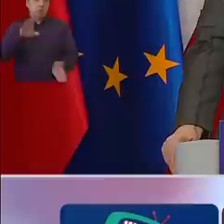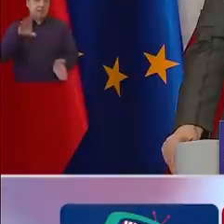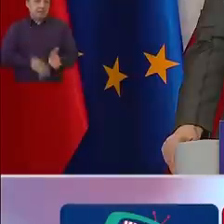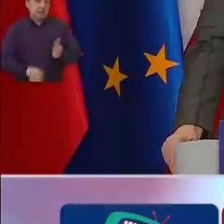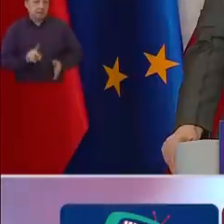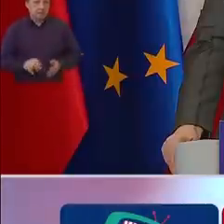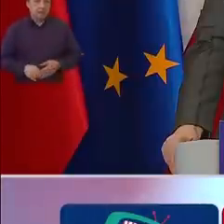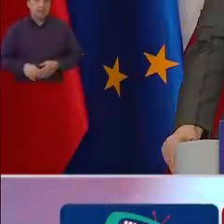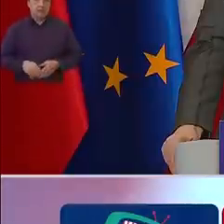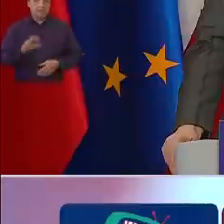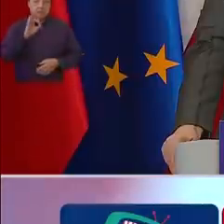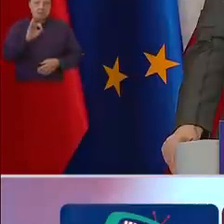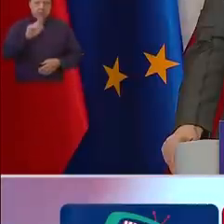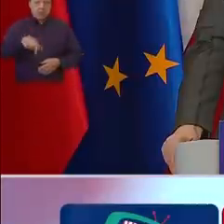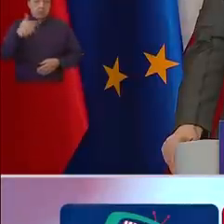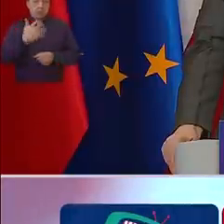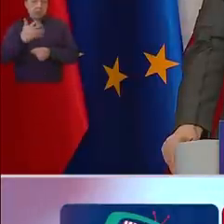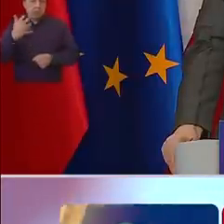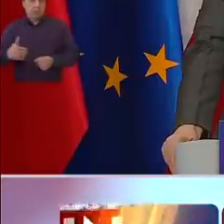Ta cena kredytu